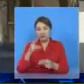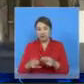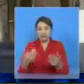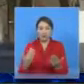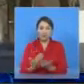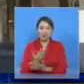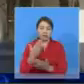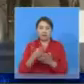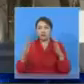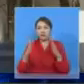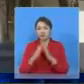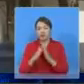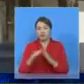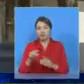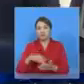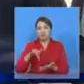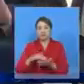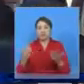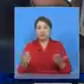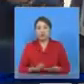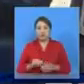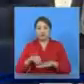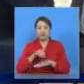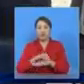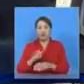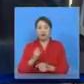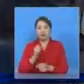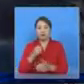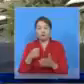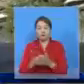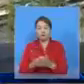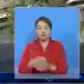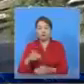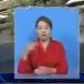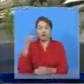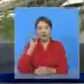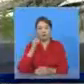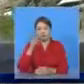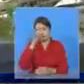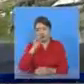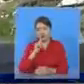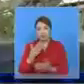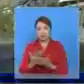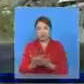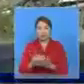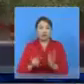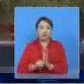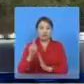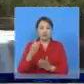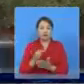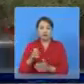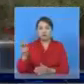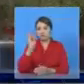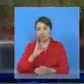обновление фасадов домов района Жилгородок Ондасын Оразалин поручил до августа этого года. Как известно, в октябре начата работа по реновации исторического